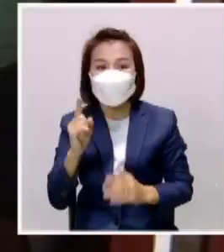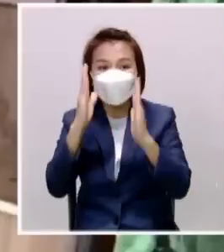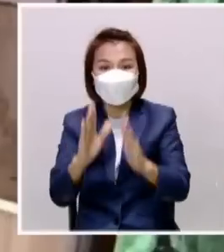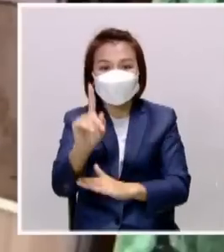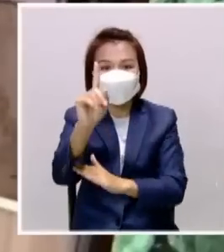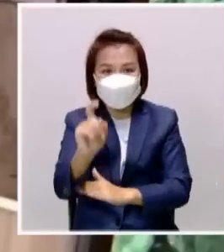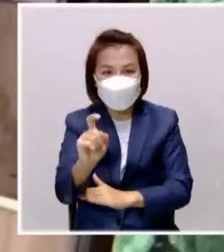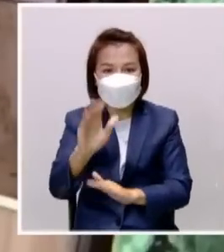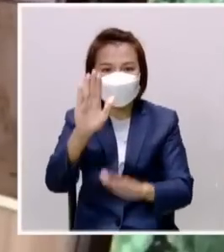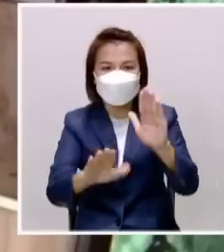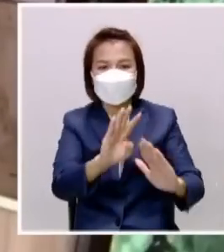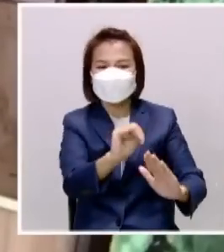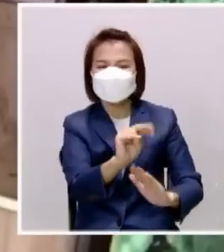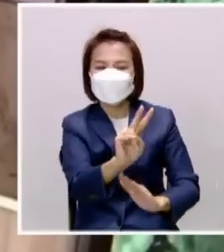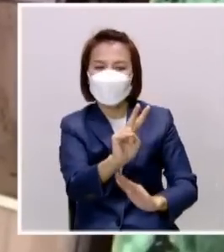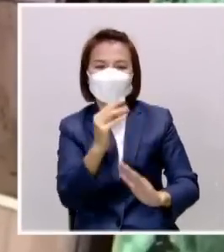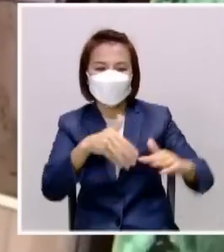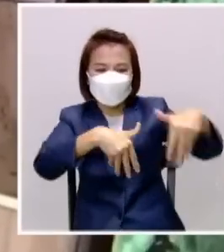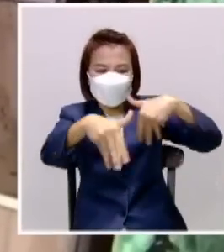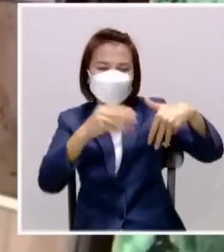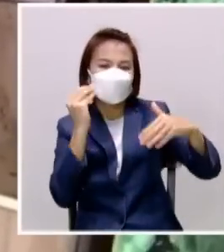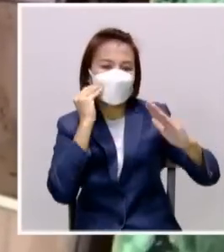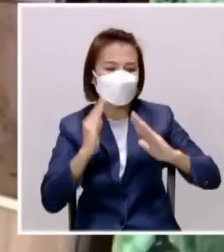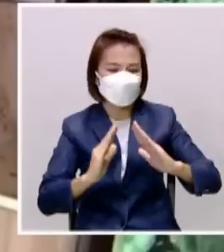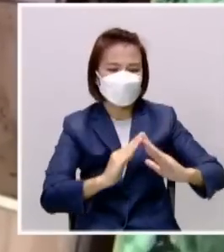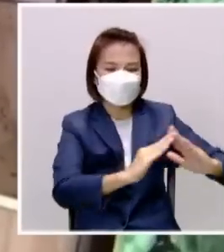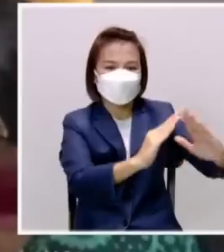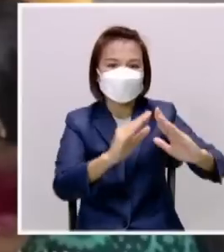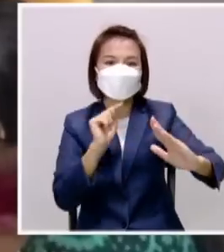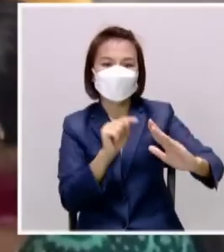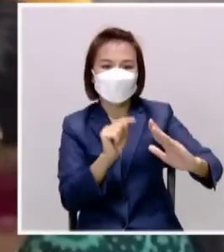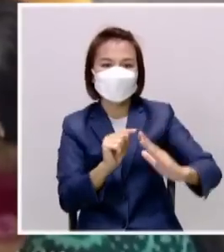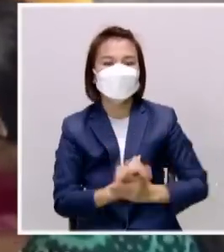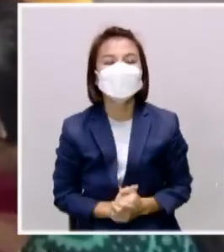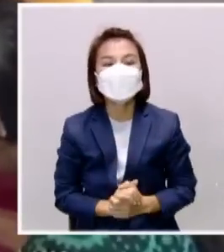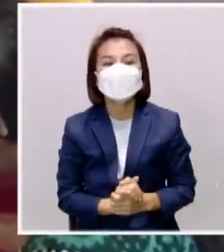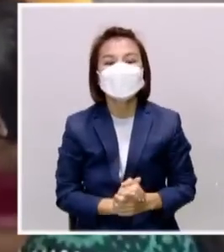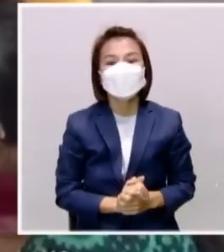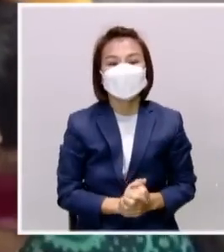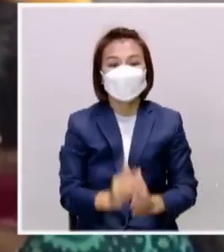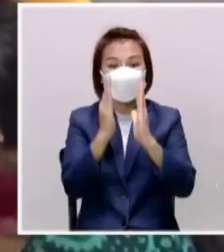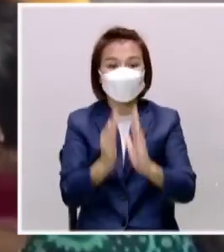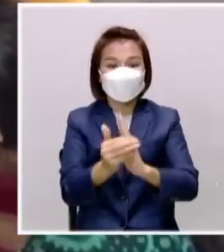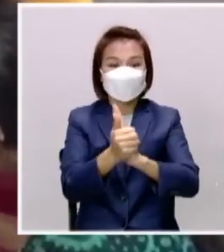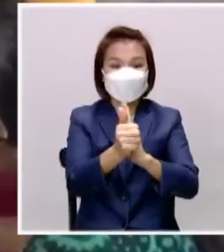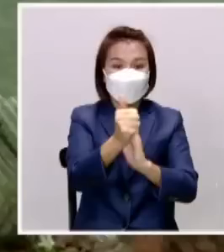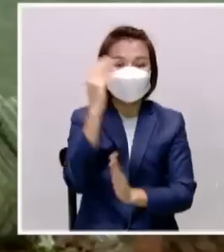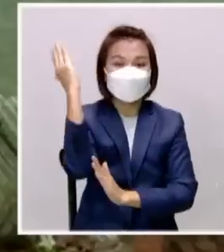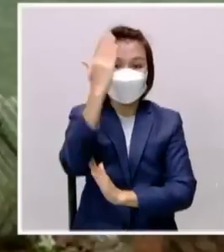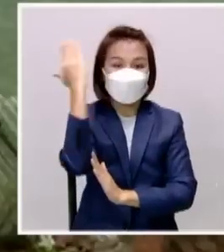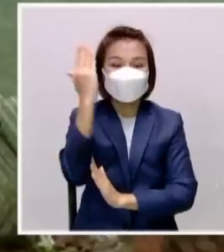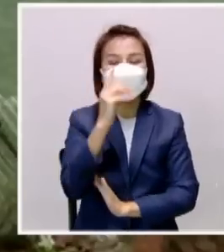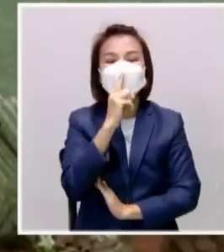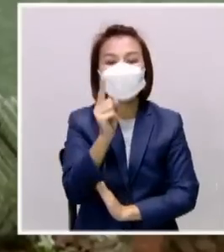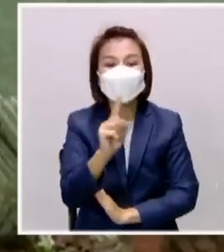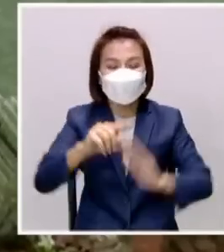ชีวิตอย่างน้อย42คนในหมู่บ้านแห่งนี้ค่ะขณะที่ผู้เชี่ยวชาญสภาพอากาศกล่าวว่ายังมี